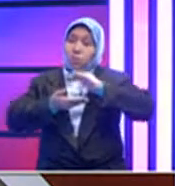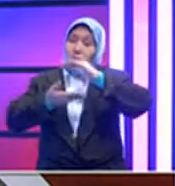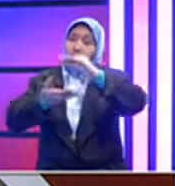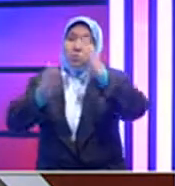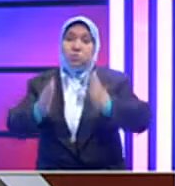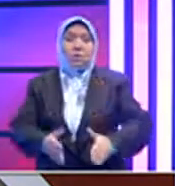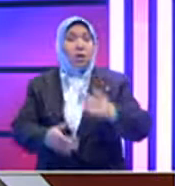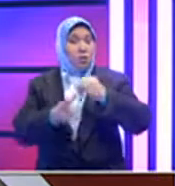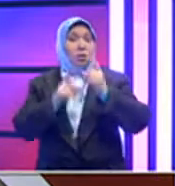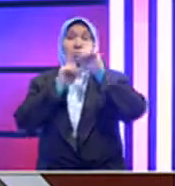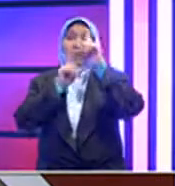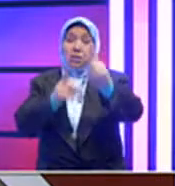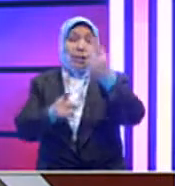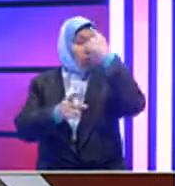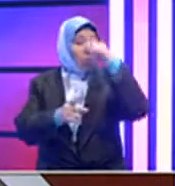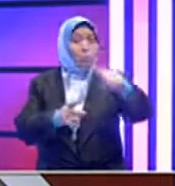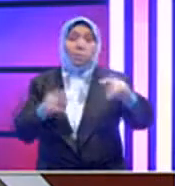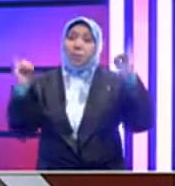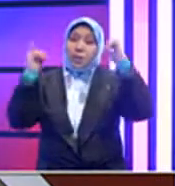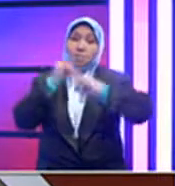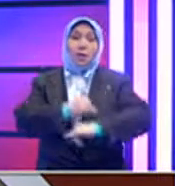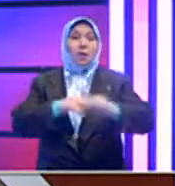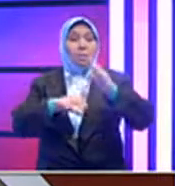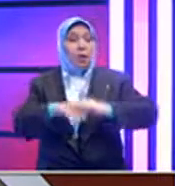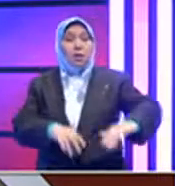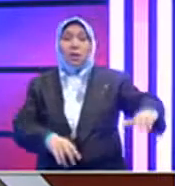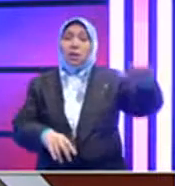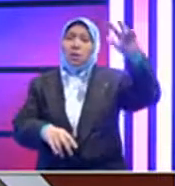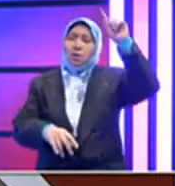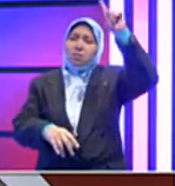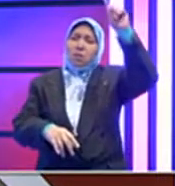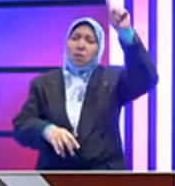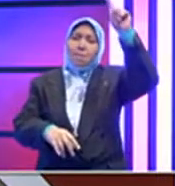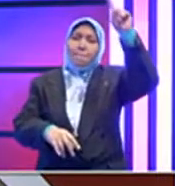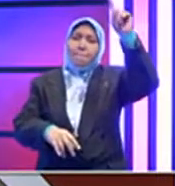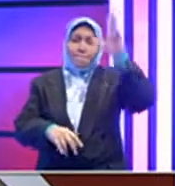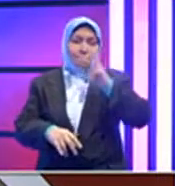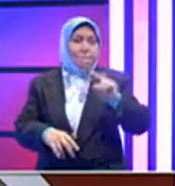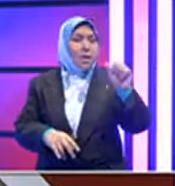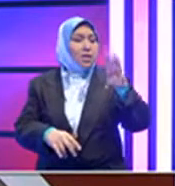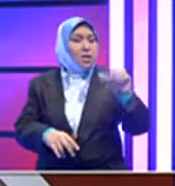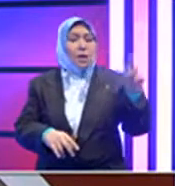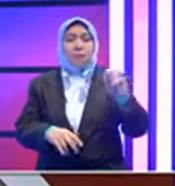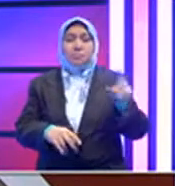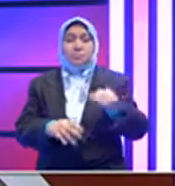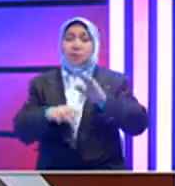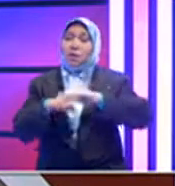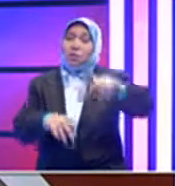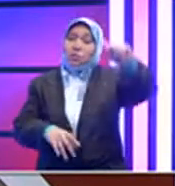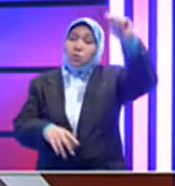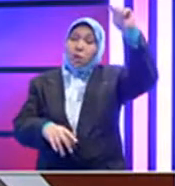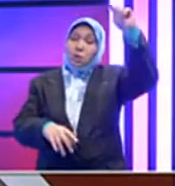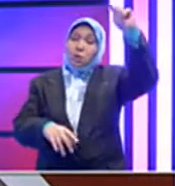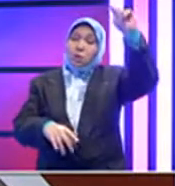ya ataupun diperintahkan untuk beribadah kepada Rob hadzihil baldah ya kepada Tuhan